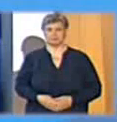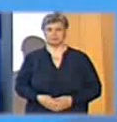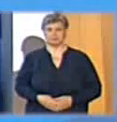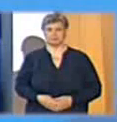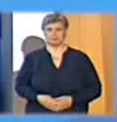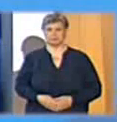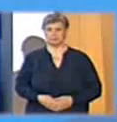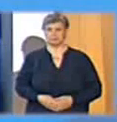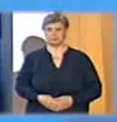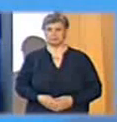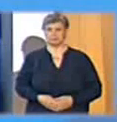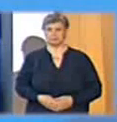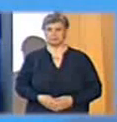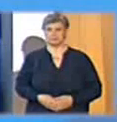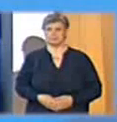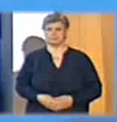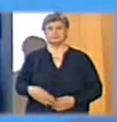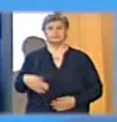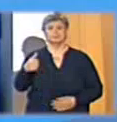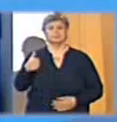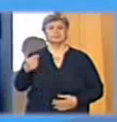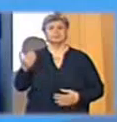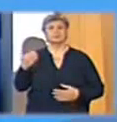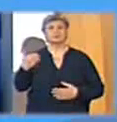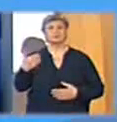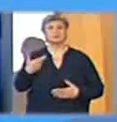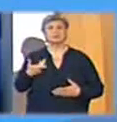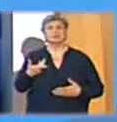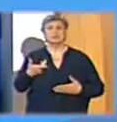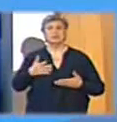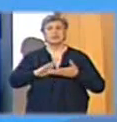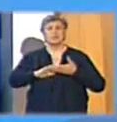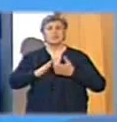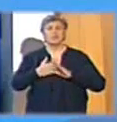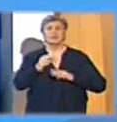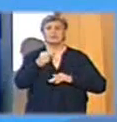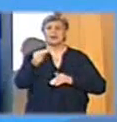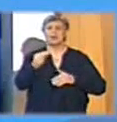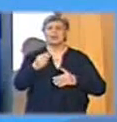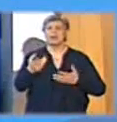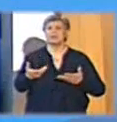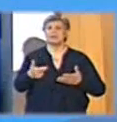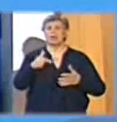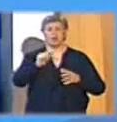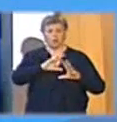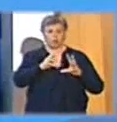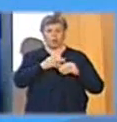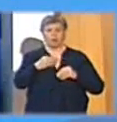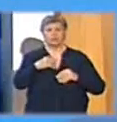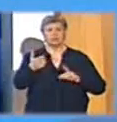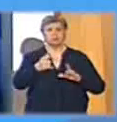Τι. Πότε θα ολοκληρωθεί η διαδικασία του, τα πρακτικά του θέματα? Ναι, πότε θα είναι έτοιμο το υπερταμείο? Δεν